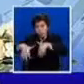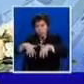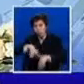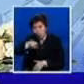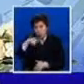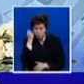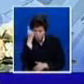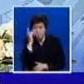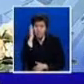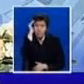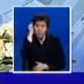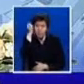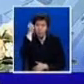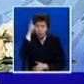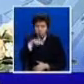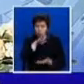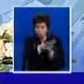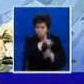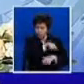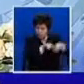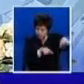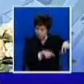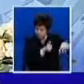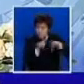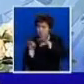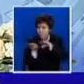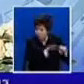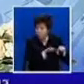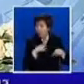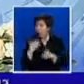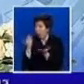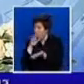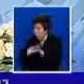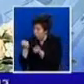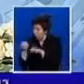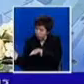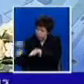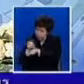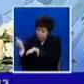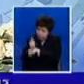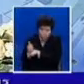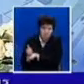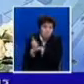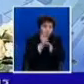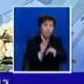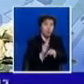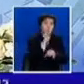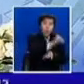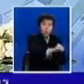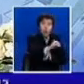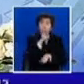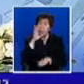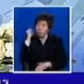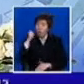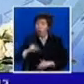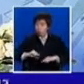ถ้าสามารถเข้ามาอยู่ในโรงเรียนที่การบริหารจัดการมีความพร้อมกว่านะครับซึ่งทุกอย่างก็จะเป็นอยู่บนพื้นฐานของความสมัครใจก็จะเป็นการแก้ปัญหา